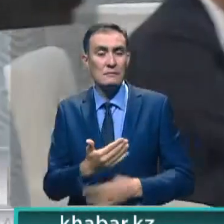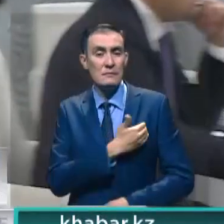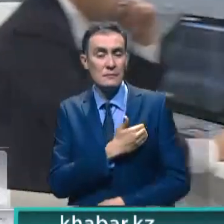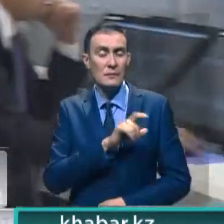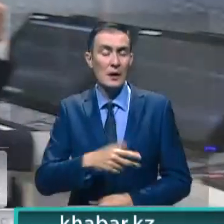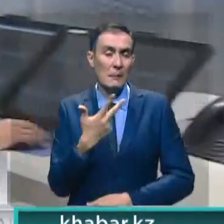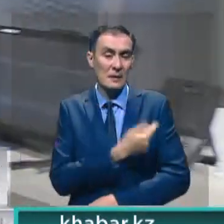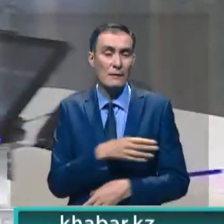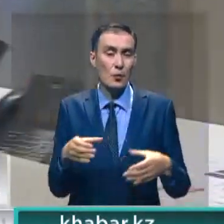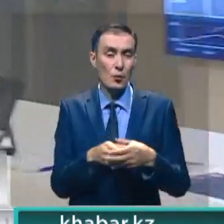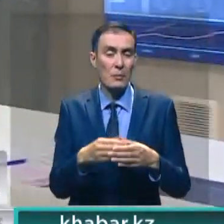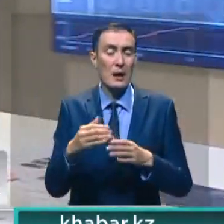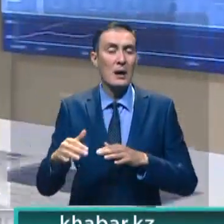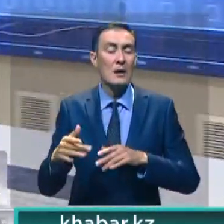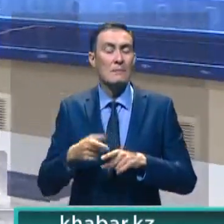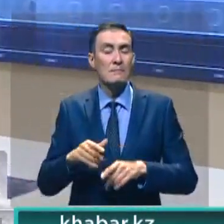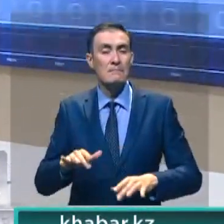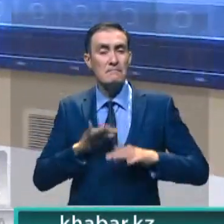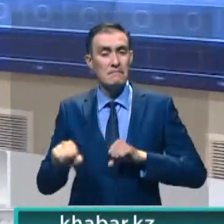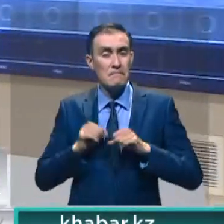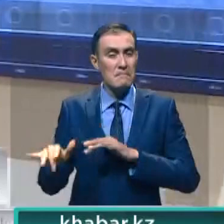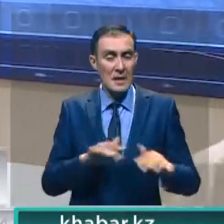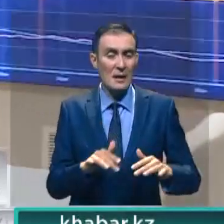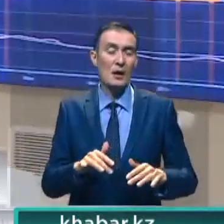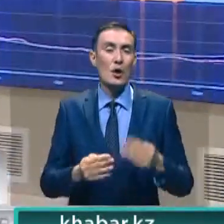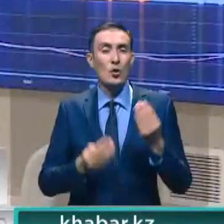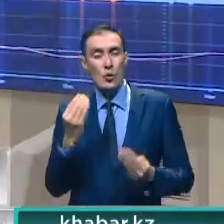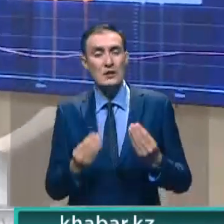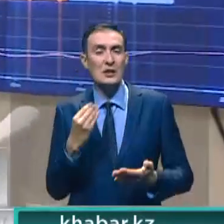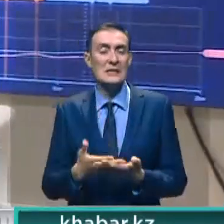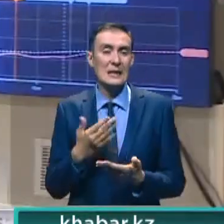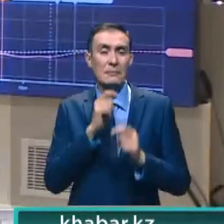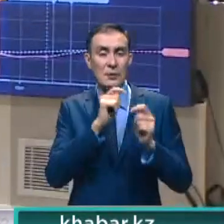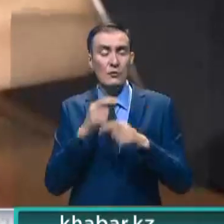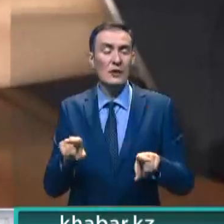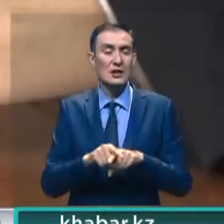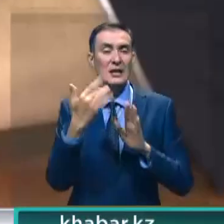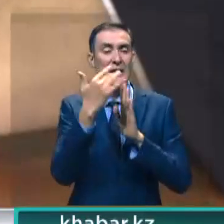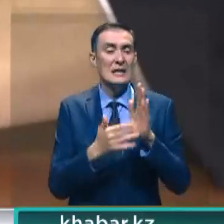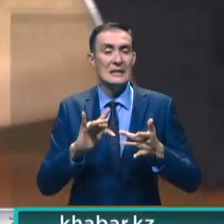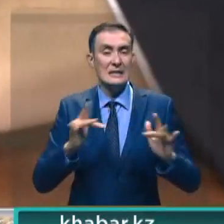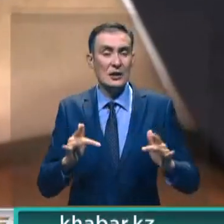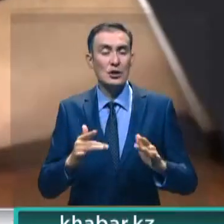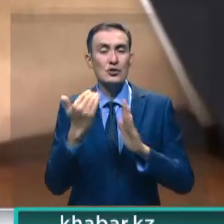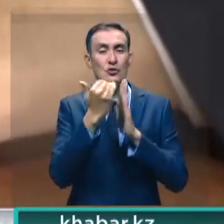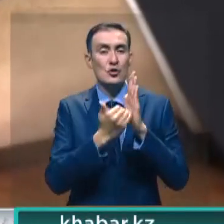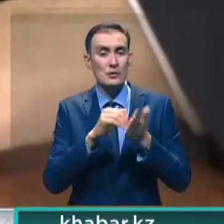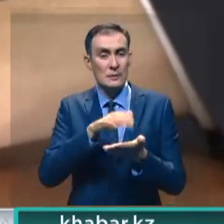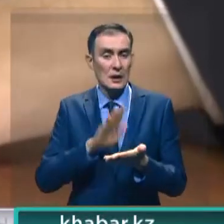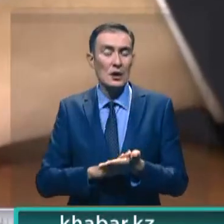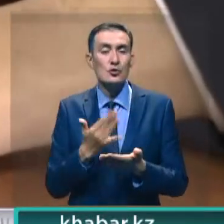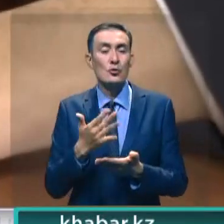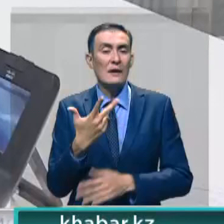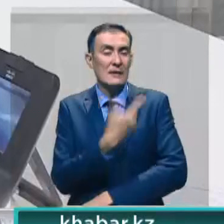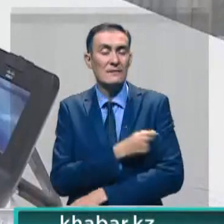работников, в группе компаний применяют различные меры – отпускные дни, розыгрыши ценных призов. Также на сайте запустили счетчик вакцинации сотрудников